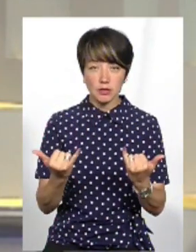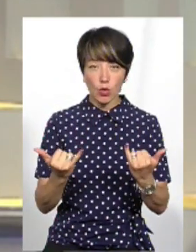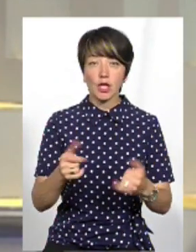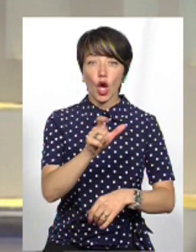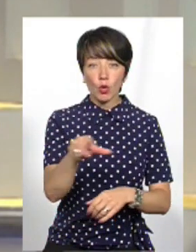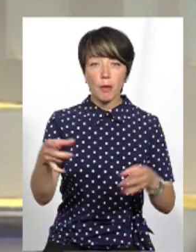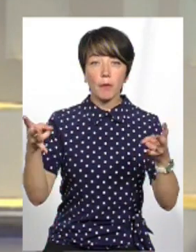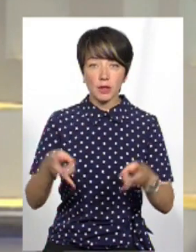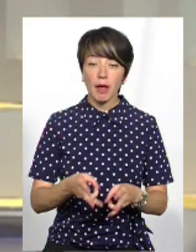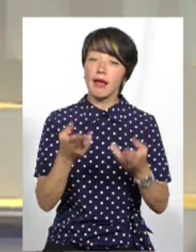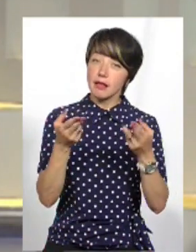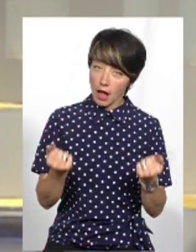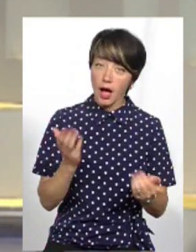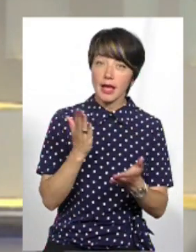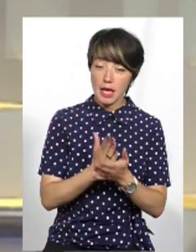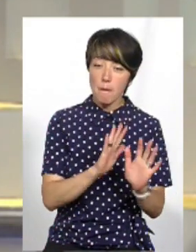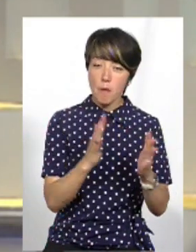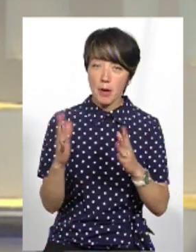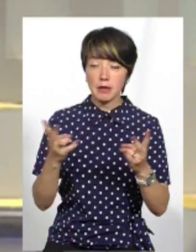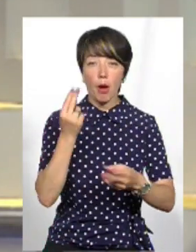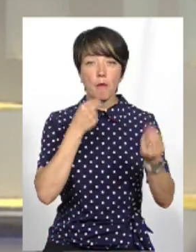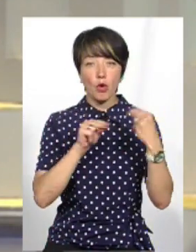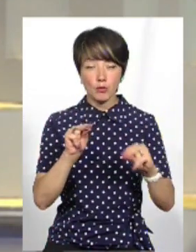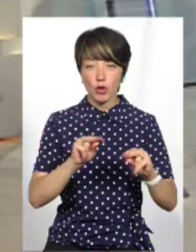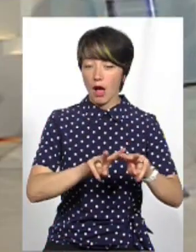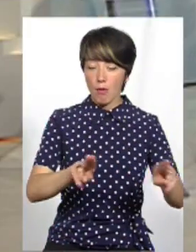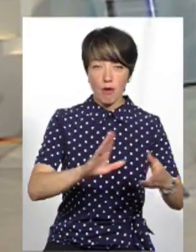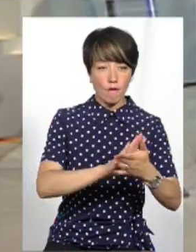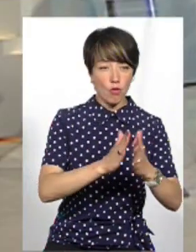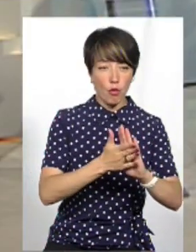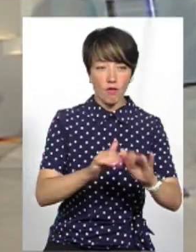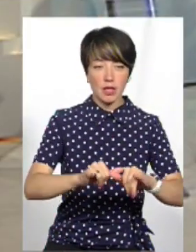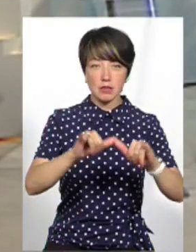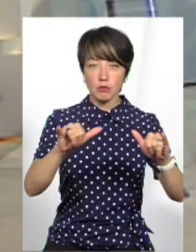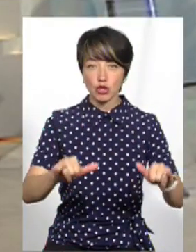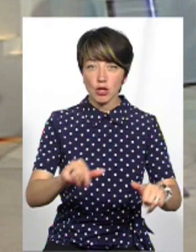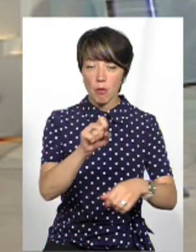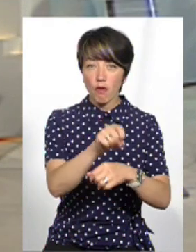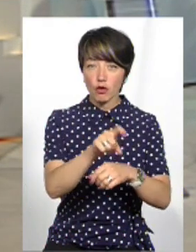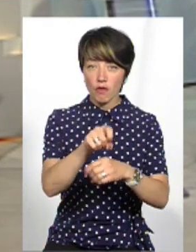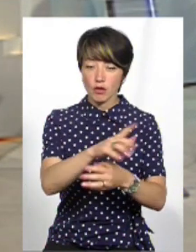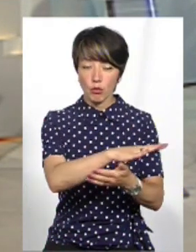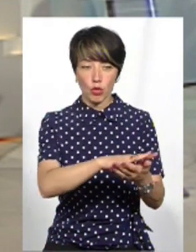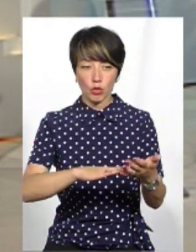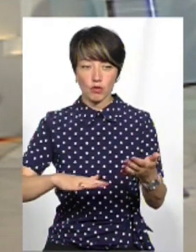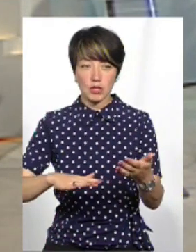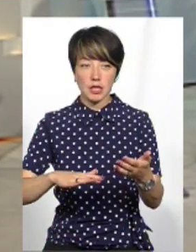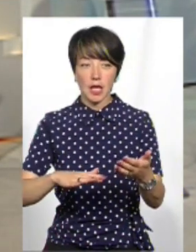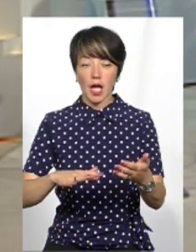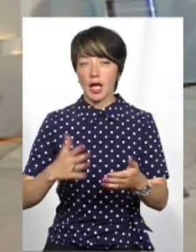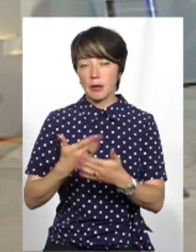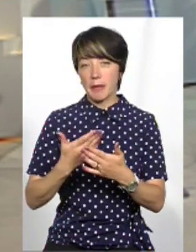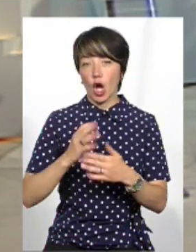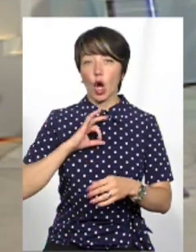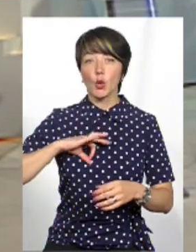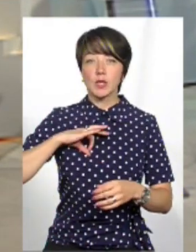потрібно. Так, є моменти, які треба поліпшувати. Як в умовах збільшення саме повноважень, продовження збільшення. Юстиція,